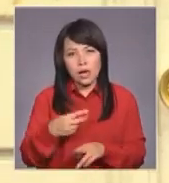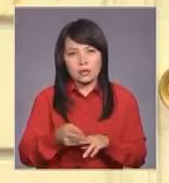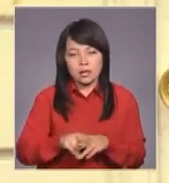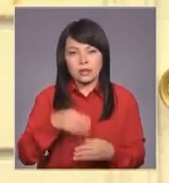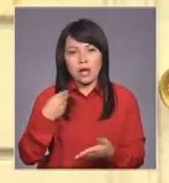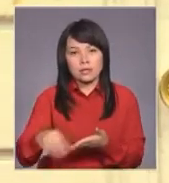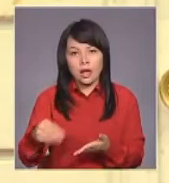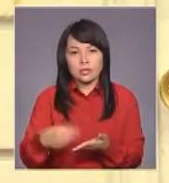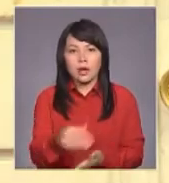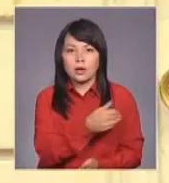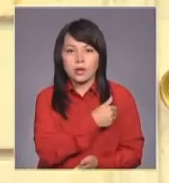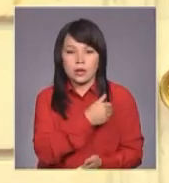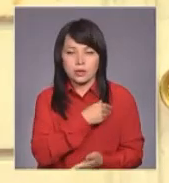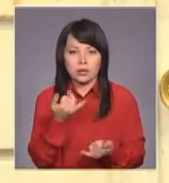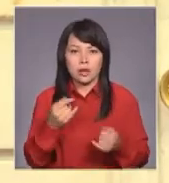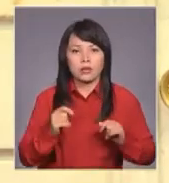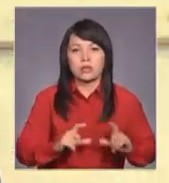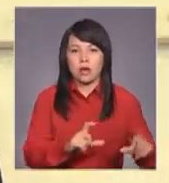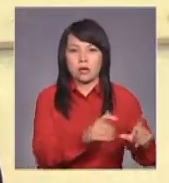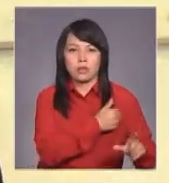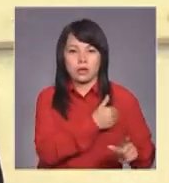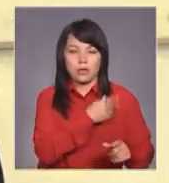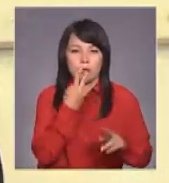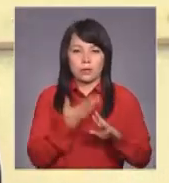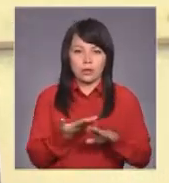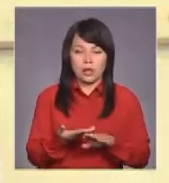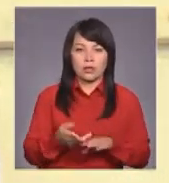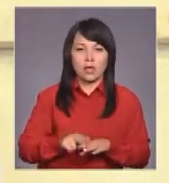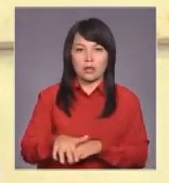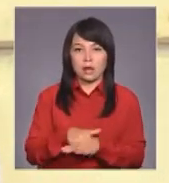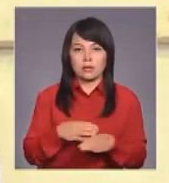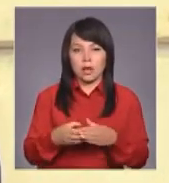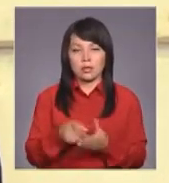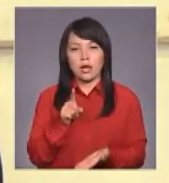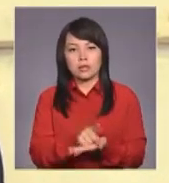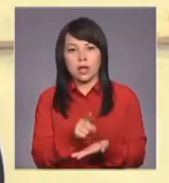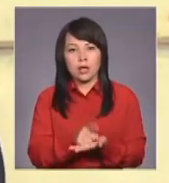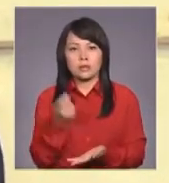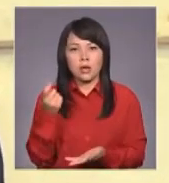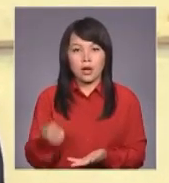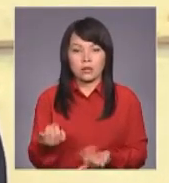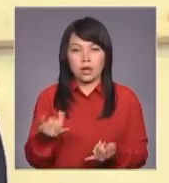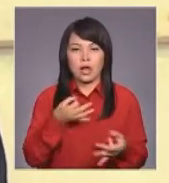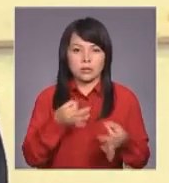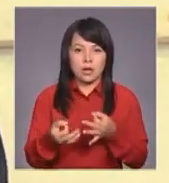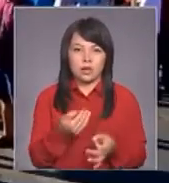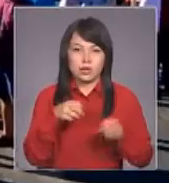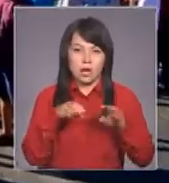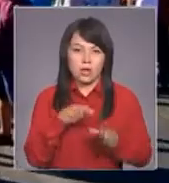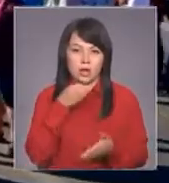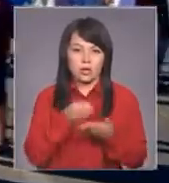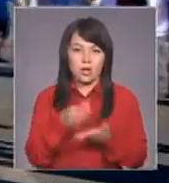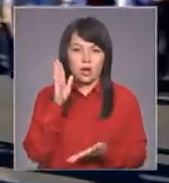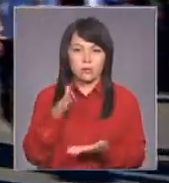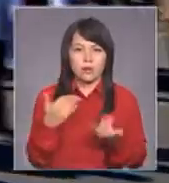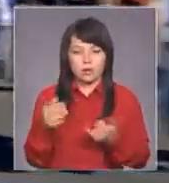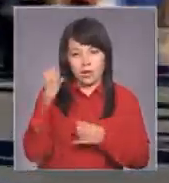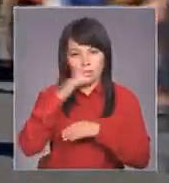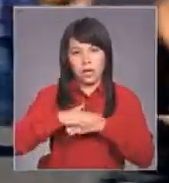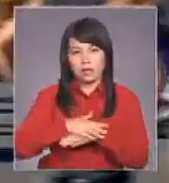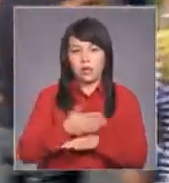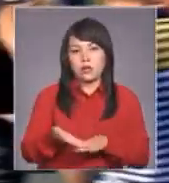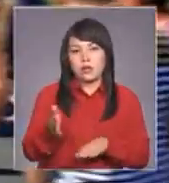сатып алу бағасын көтеруді талқылап жатырмыз. Екіншіден, салықты азайту мәселесі де қарастырылып жатыр. Елдегі